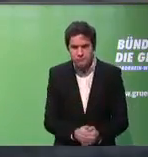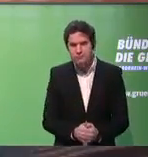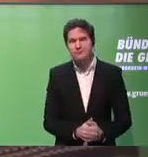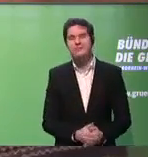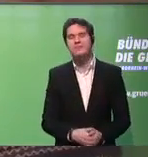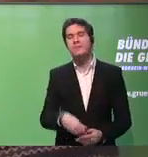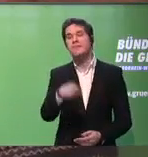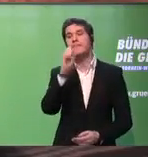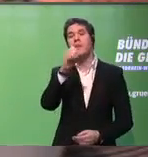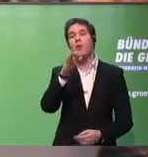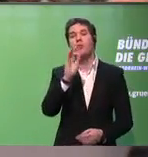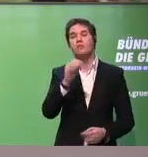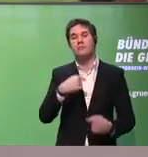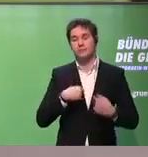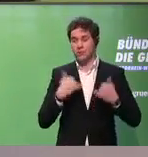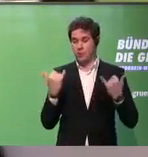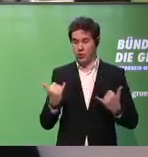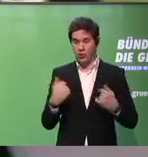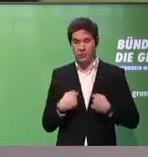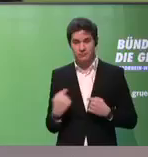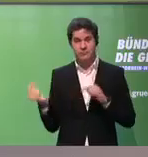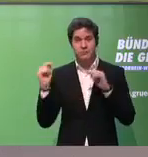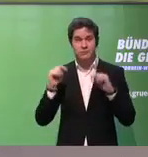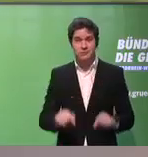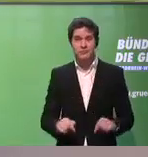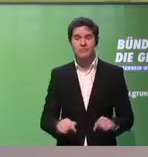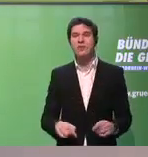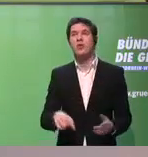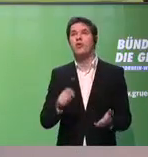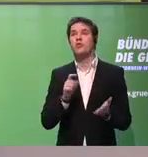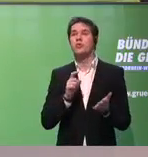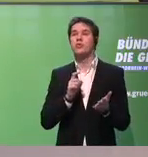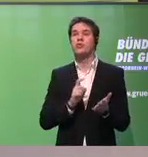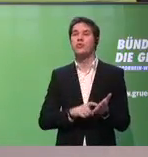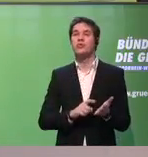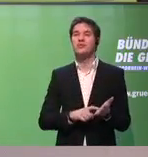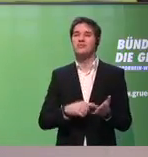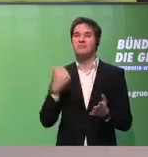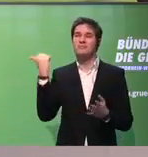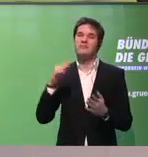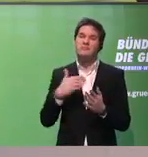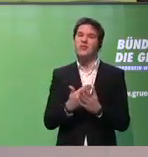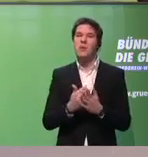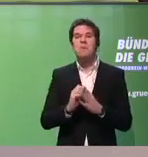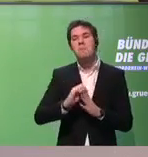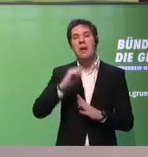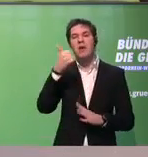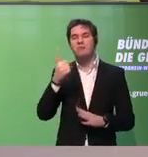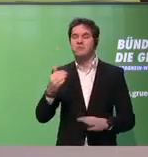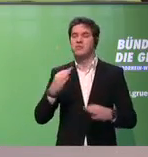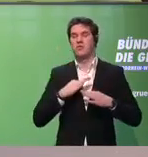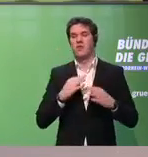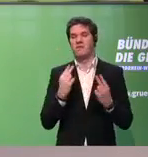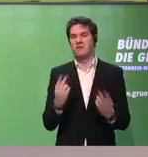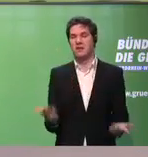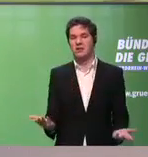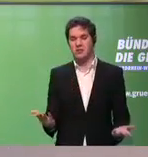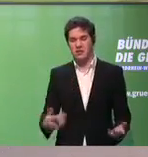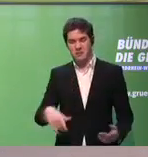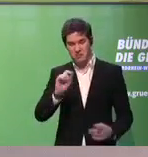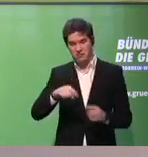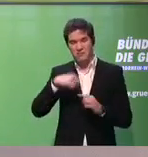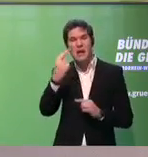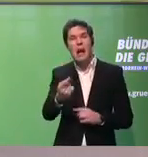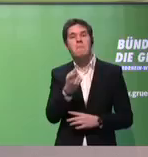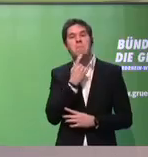bin hier, weil ich glaube, dass diese primär etwas wichtig sind, um unsere Wahlen im Mai